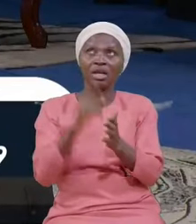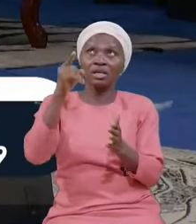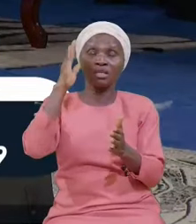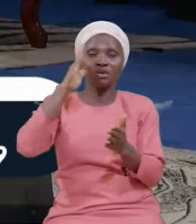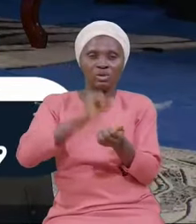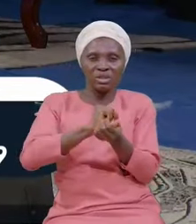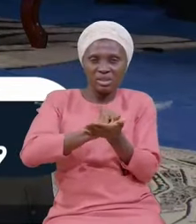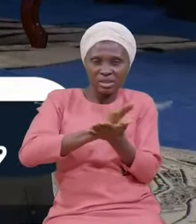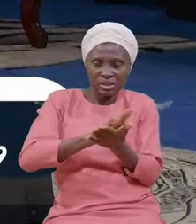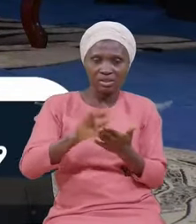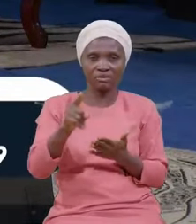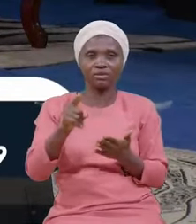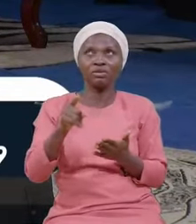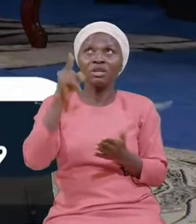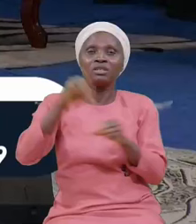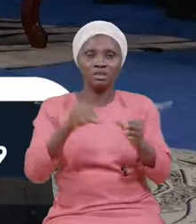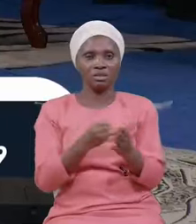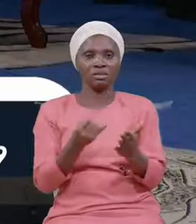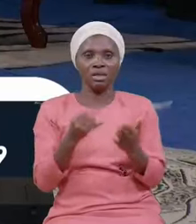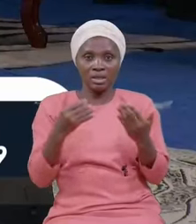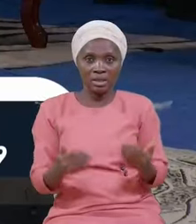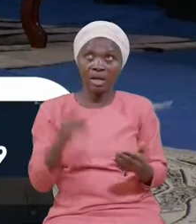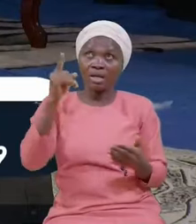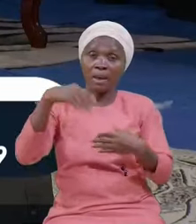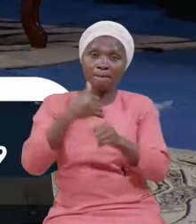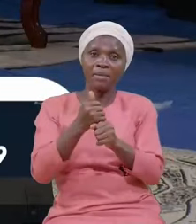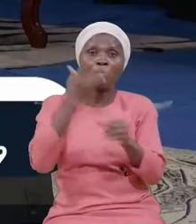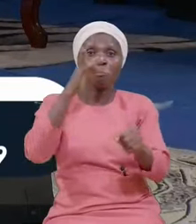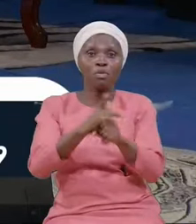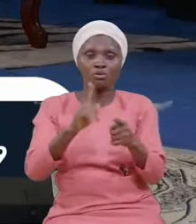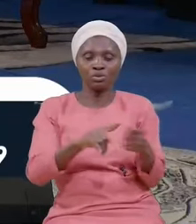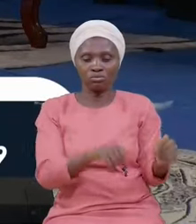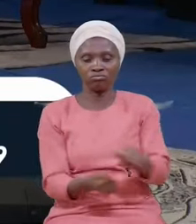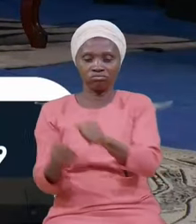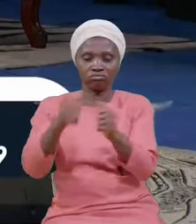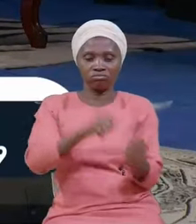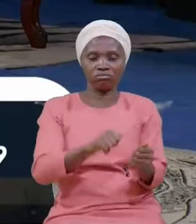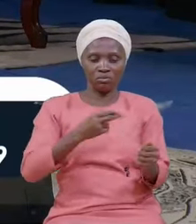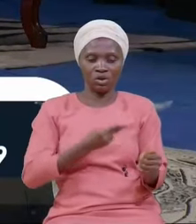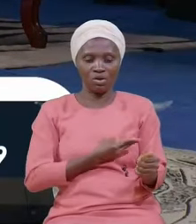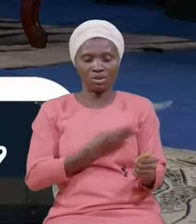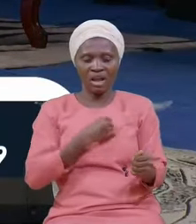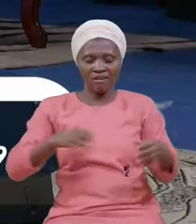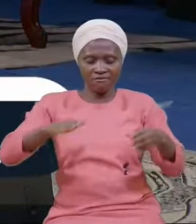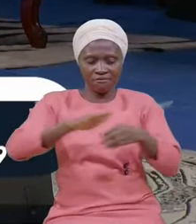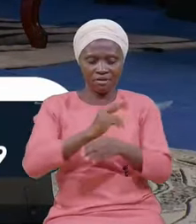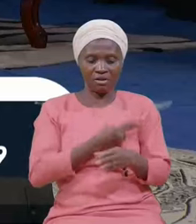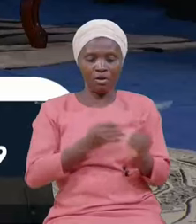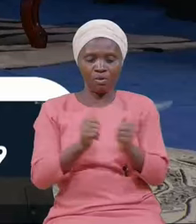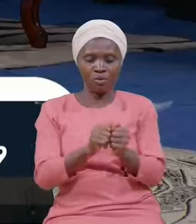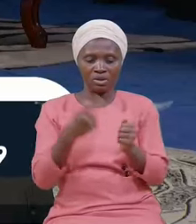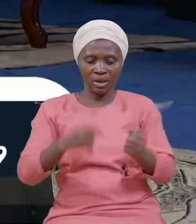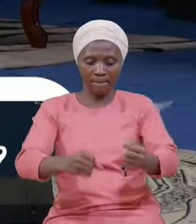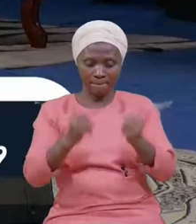accompli. Maintenant, il a fait la promesse de nous baptiser, de nous immerger, de nous envelopper de la puissance et de